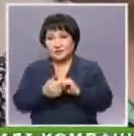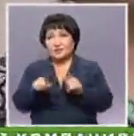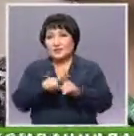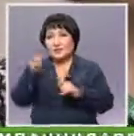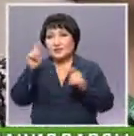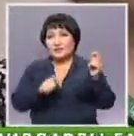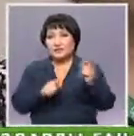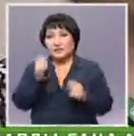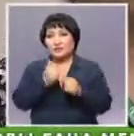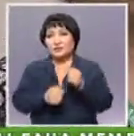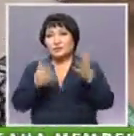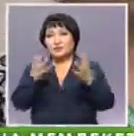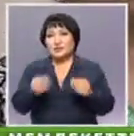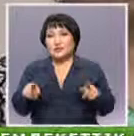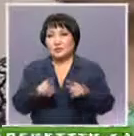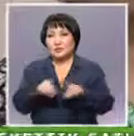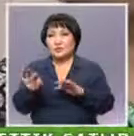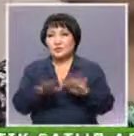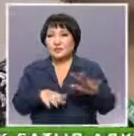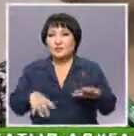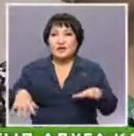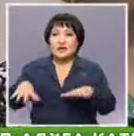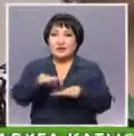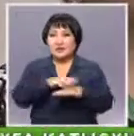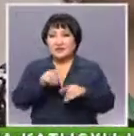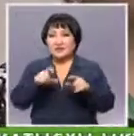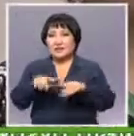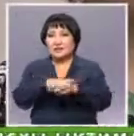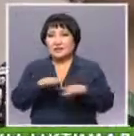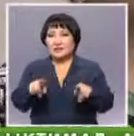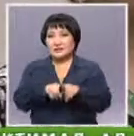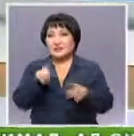күнделіктер өткізуге бәріміз халық ретінде міндетіміз.